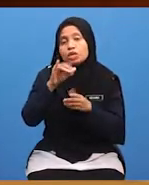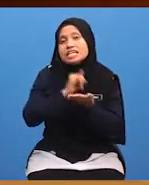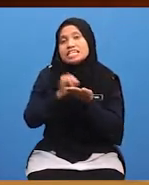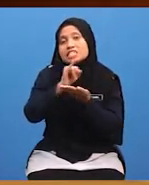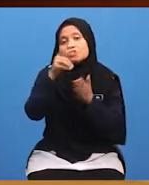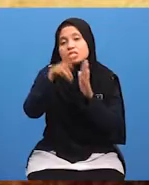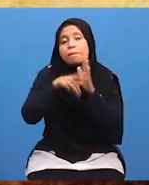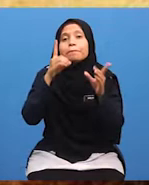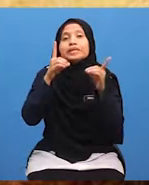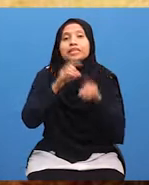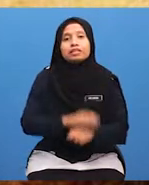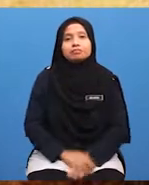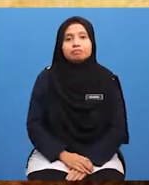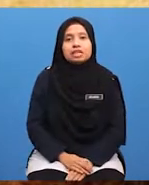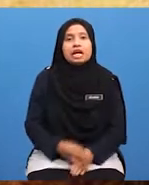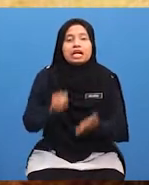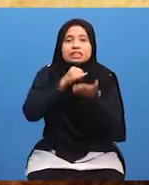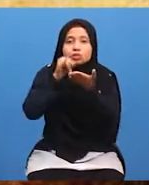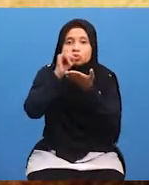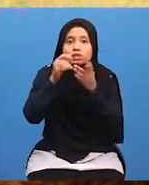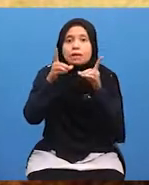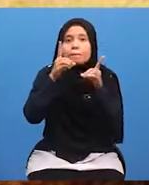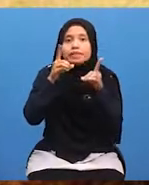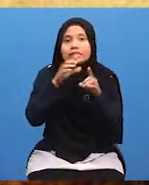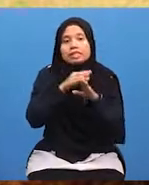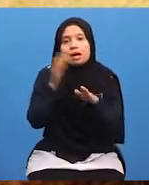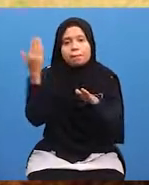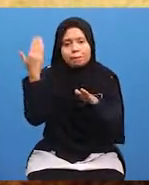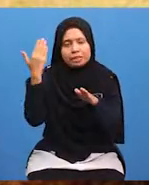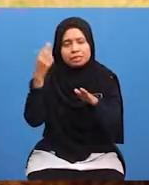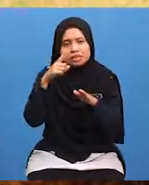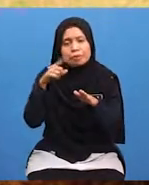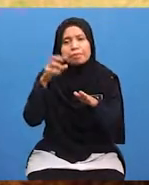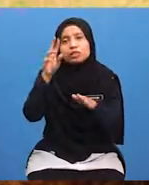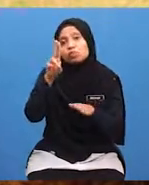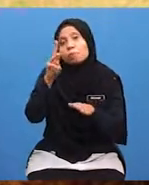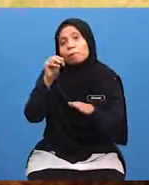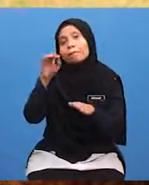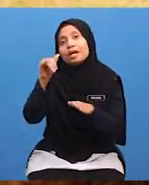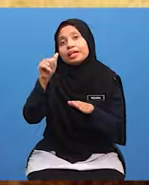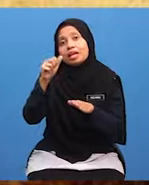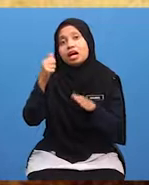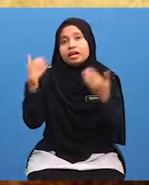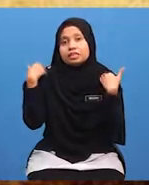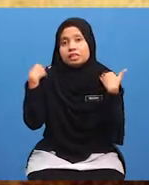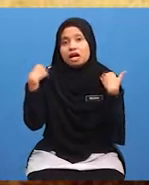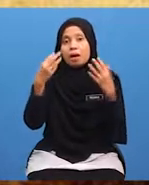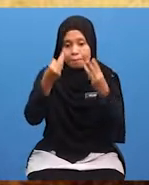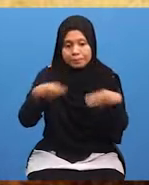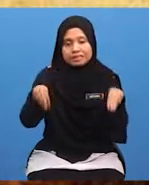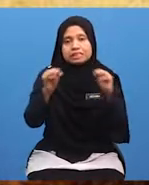institusi pendidikan. Institusi pendidikan Islam pada zaman Bani Umayyah terdiri daripada